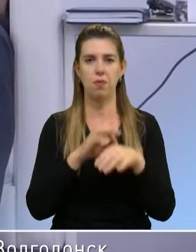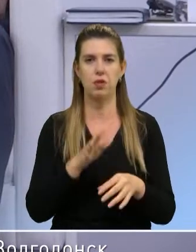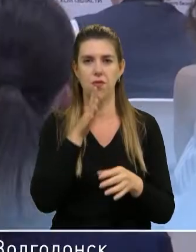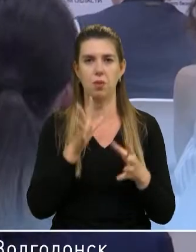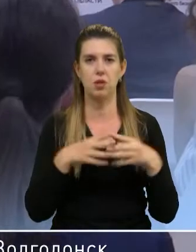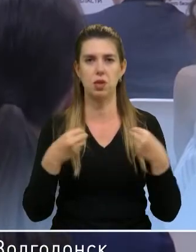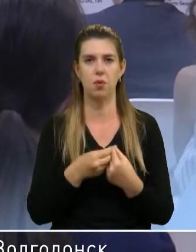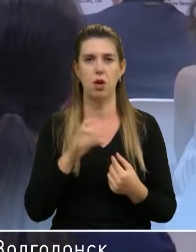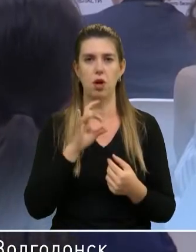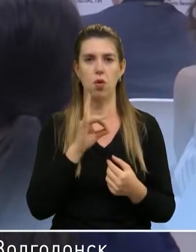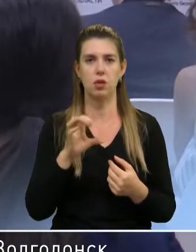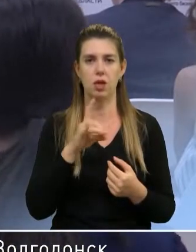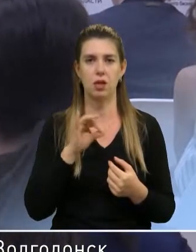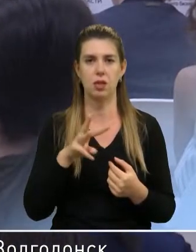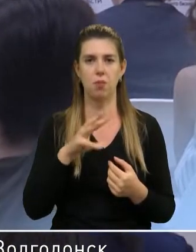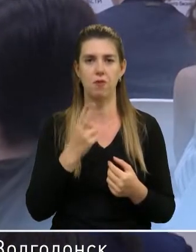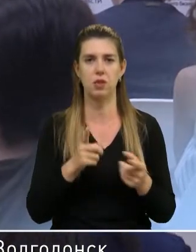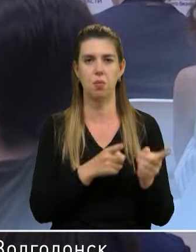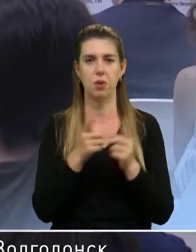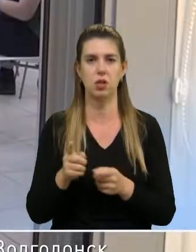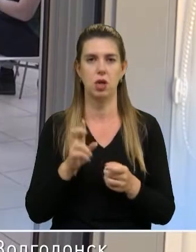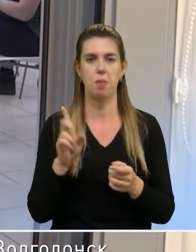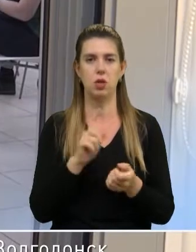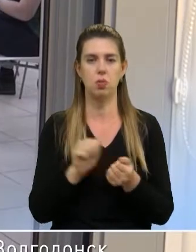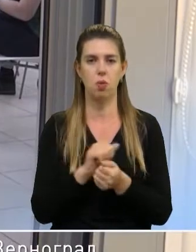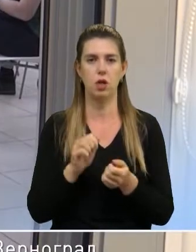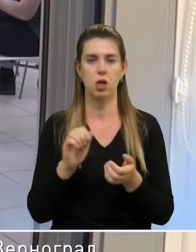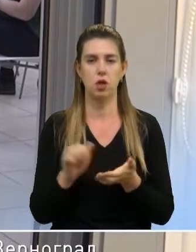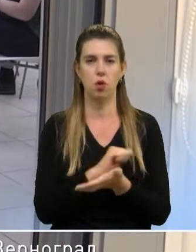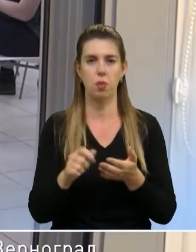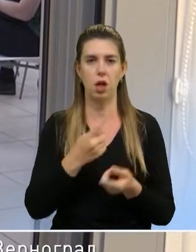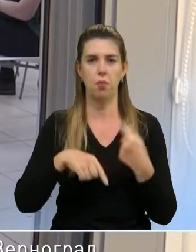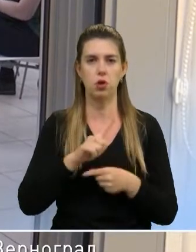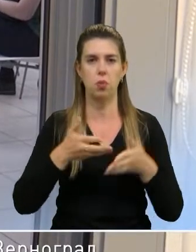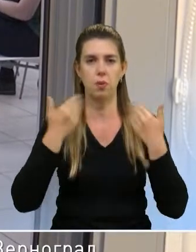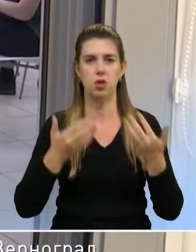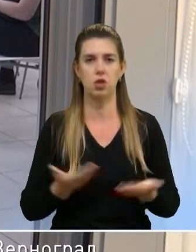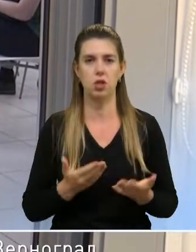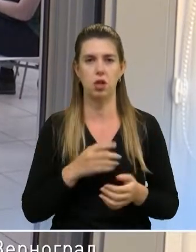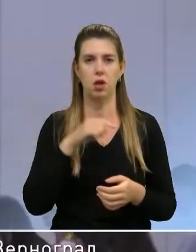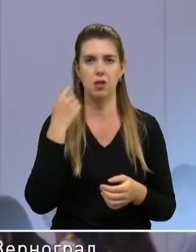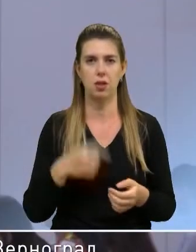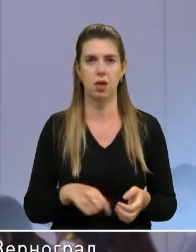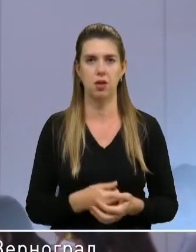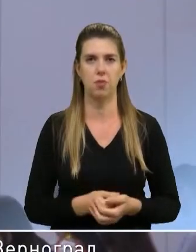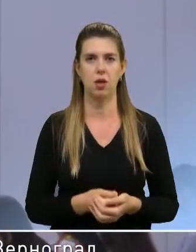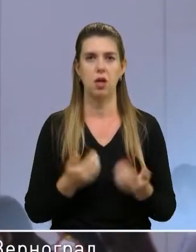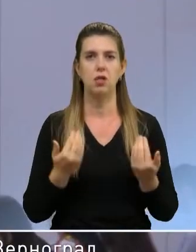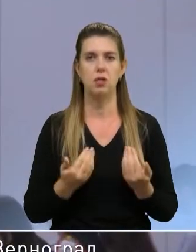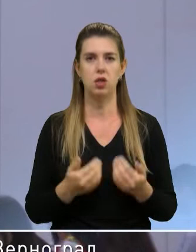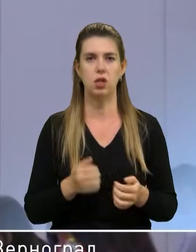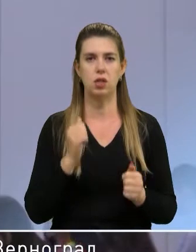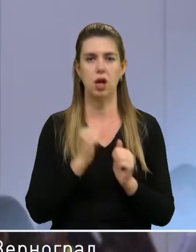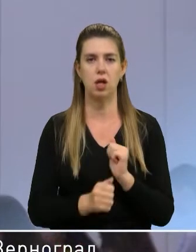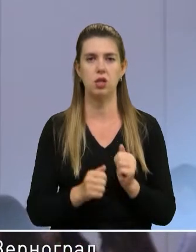семьей. Росреестр и МФЦ перешли на безбумажный документооборот, чтобы облегчить жизнь россиянам. Сейчас